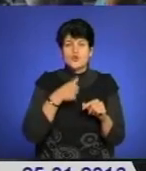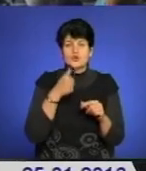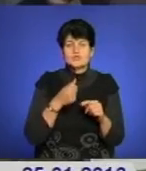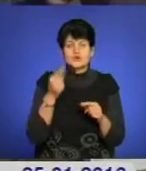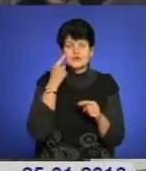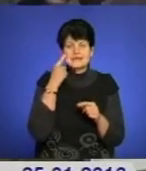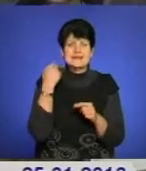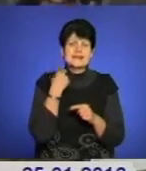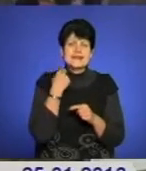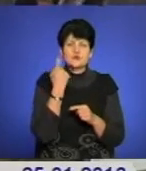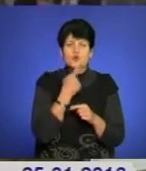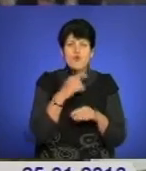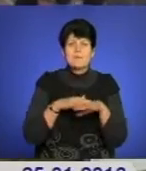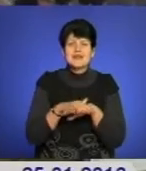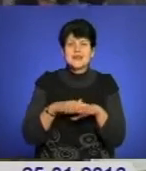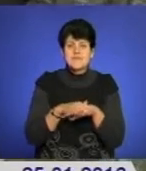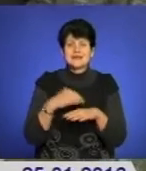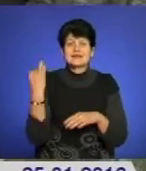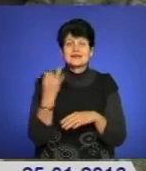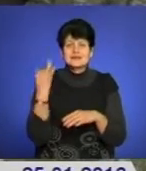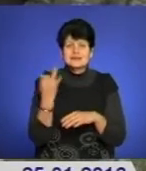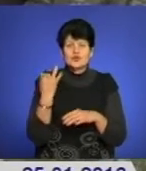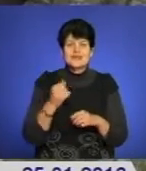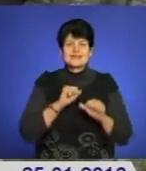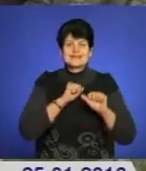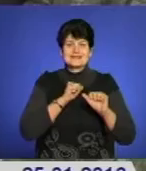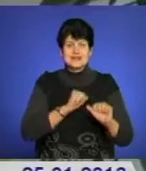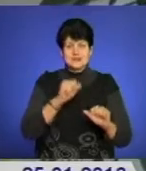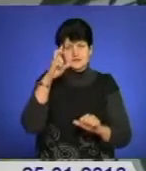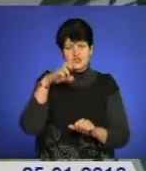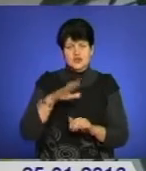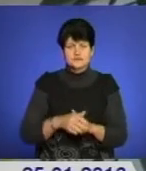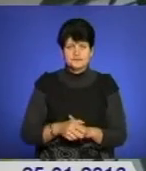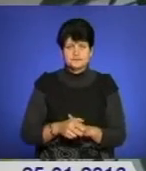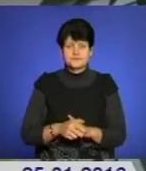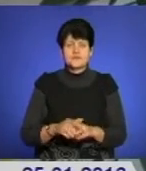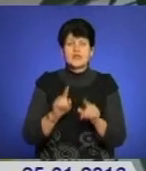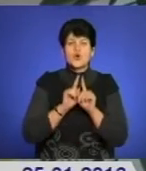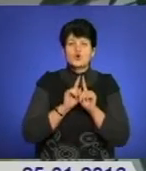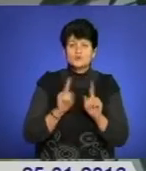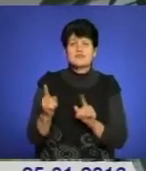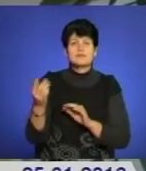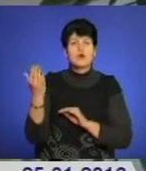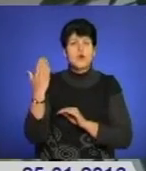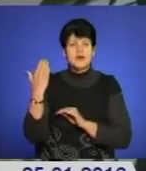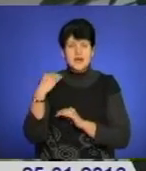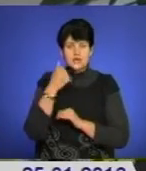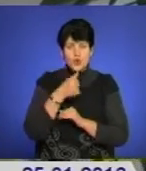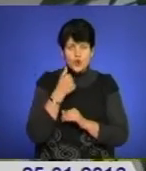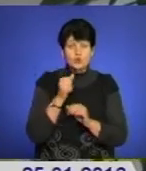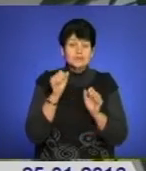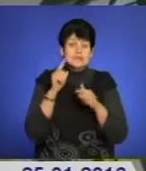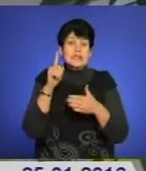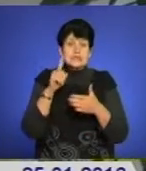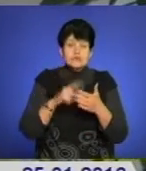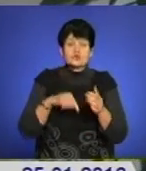учителів англійської мови, математики, історії та захисту вітчизни. Особливість попереднього року, і надіємося, що будемо